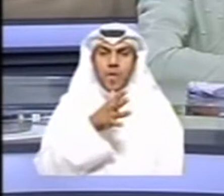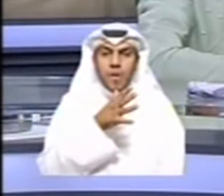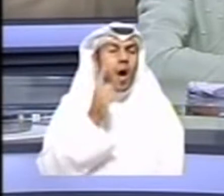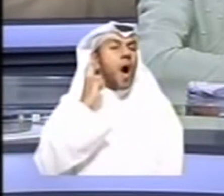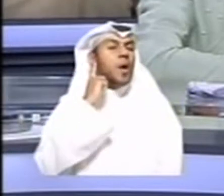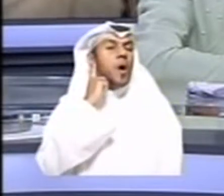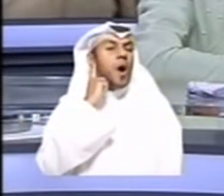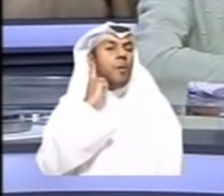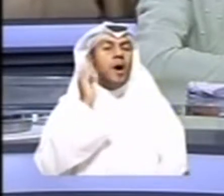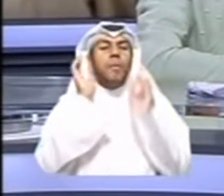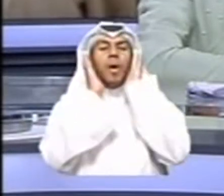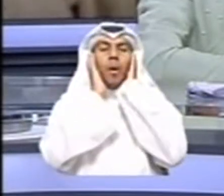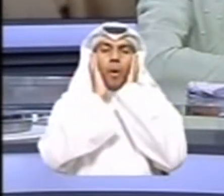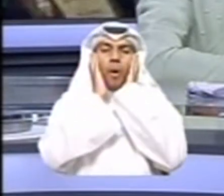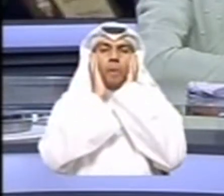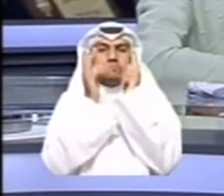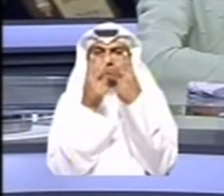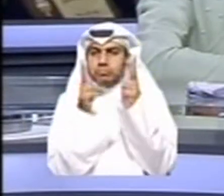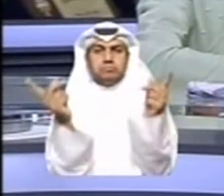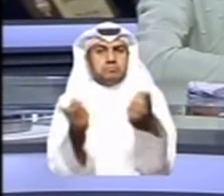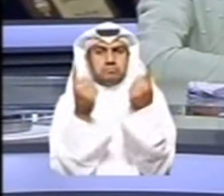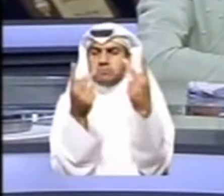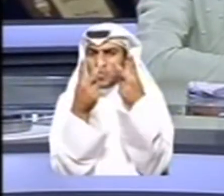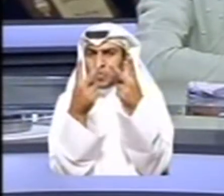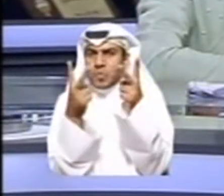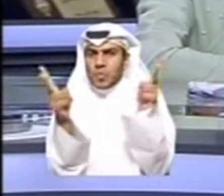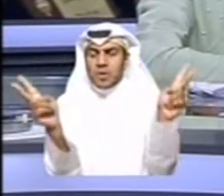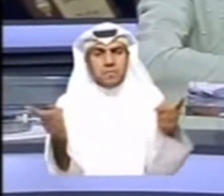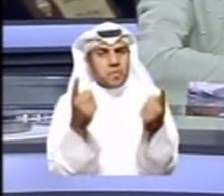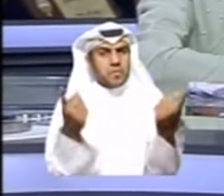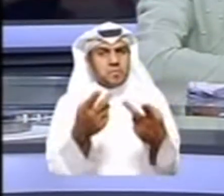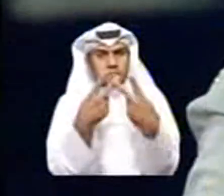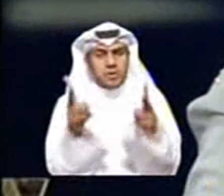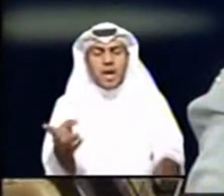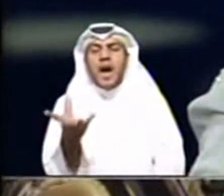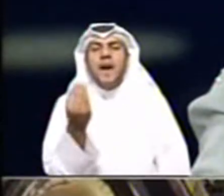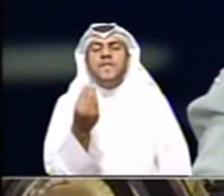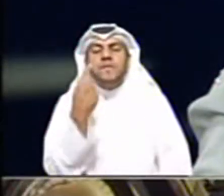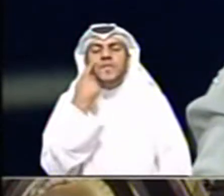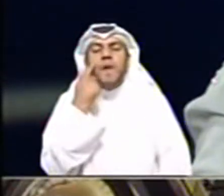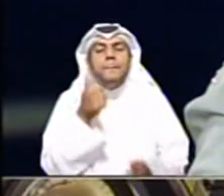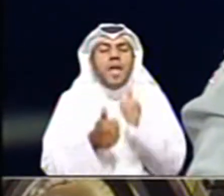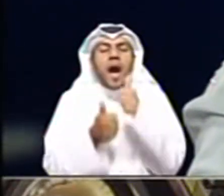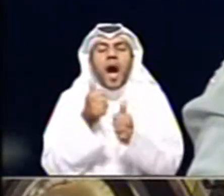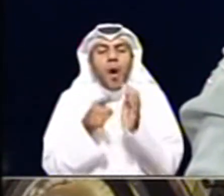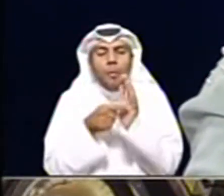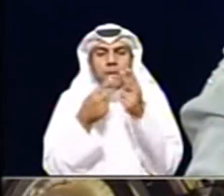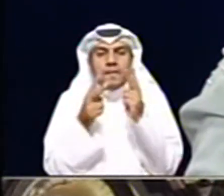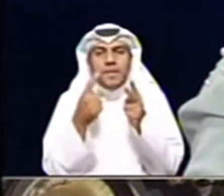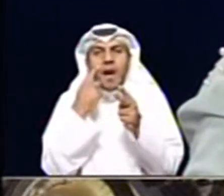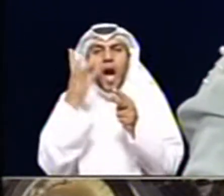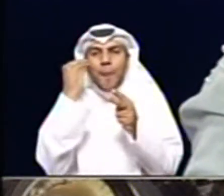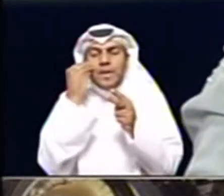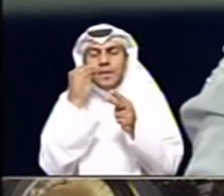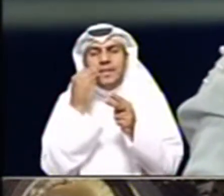على شنو؟ على أنهم فعلا يقبلون على الحملة، وإحنا حطيناها بعدد قليل. صحيح يعني هم كثير يعني كانوا يتمنون العدد يكون